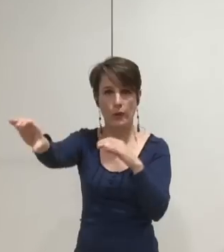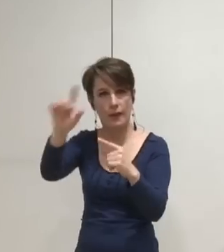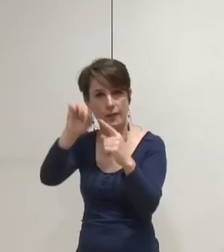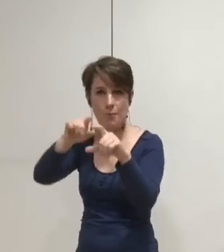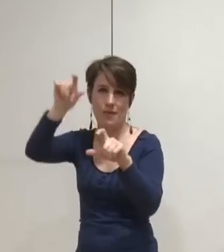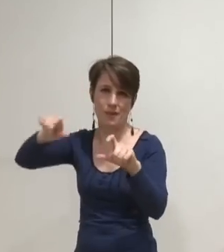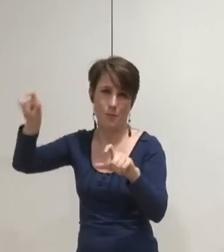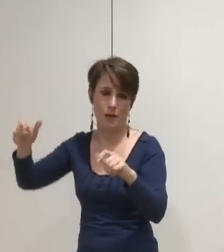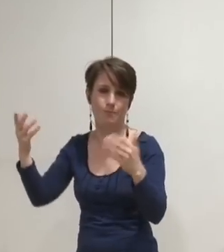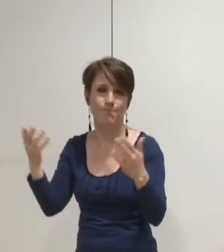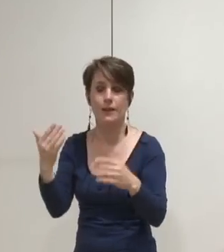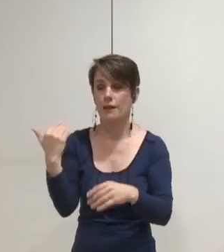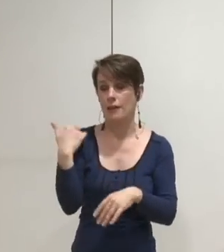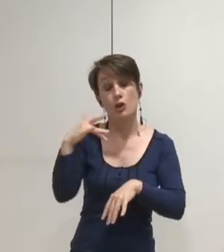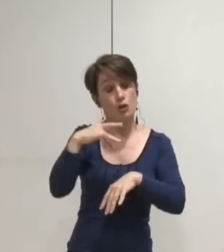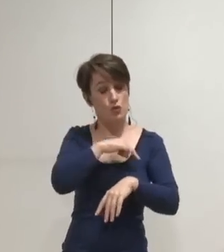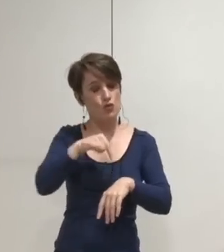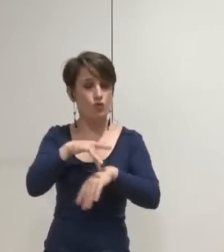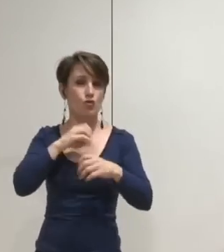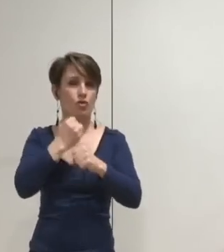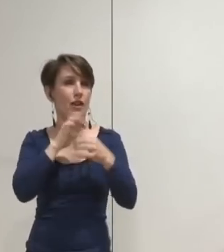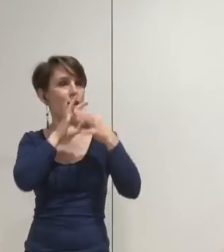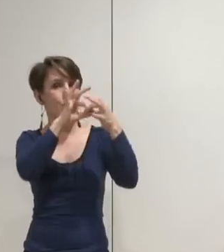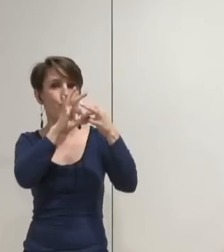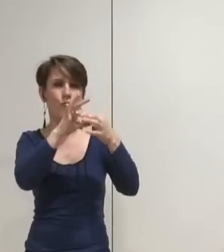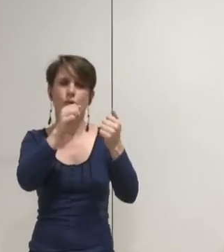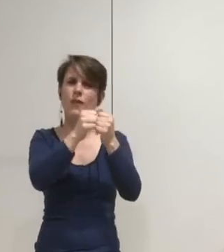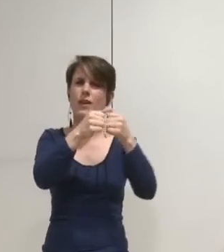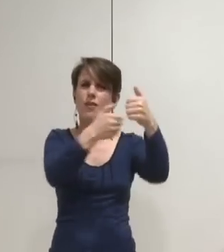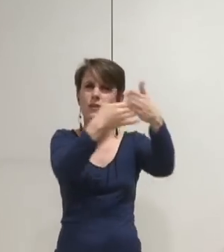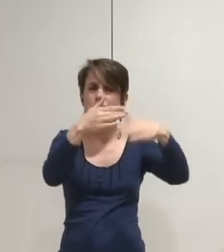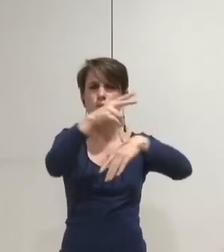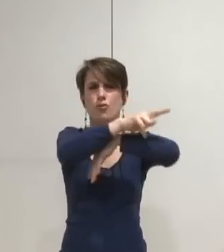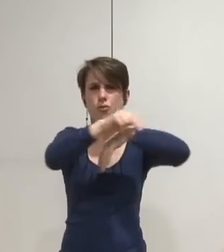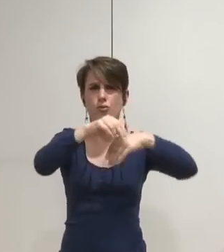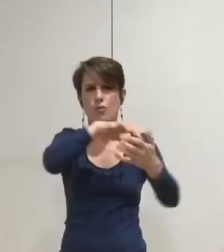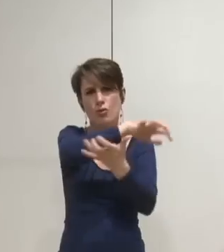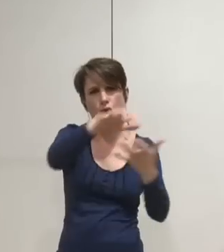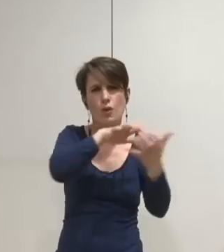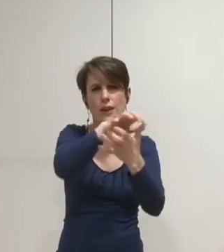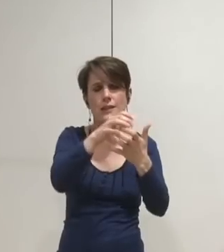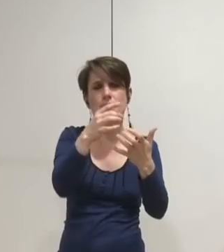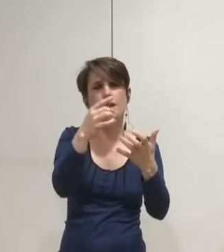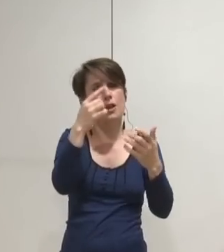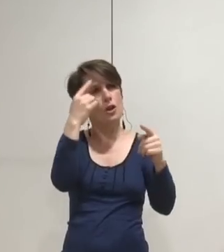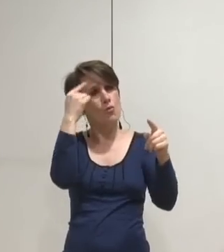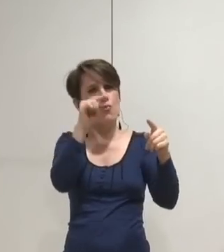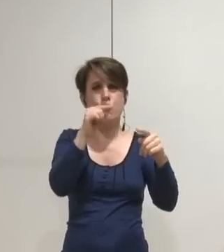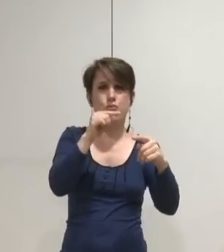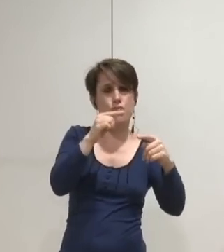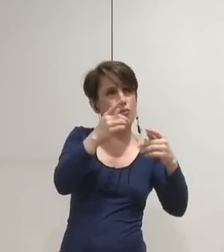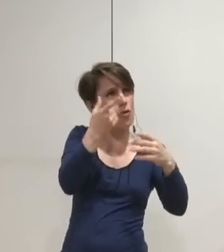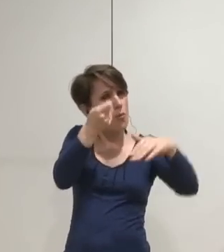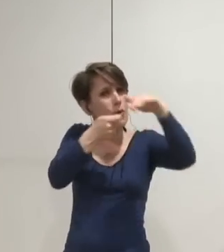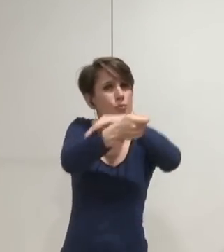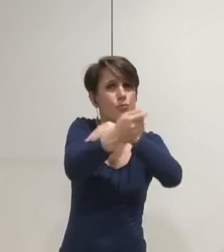lien avec la cellule de crise du ministère des Affaires étrangères à l'appel lancé par cités unis aux collectivités locales françaises pour venir en aide